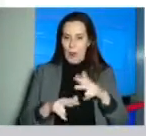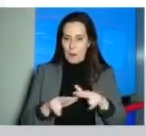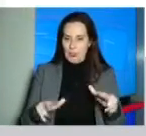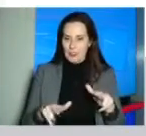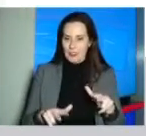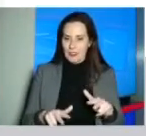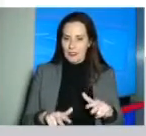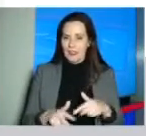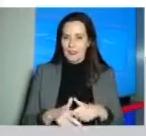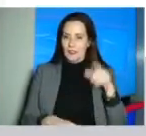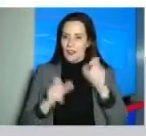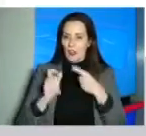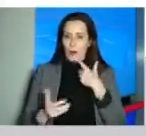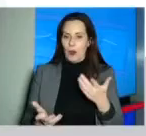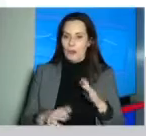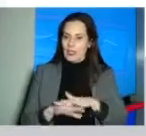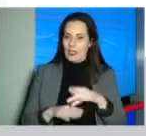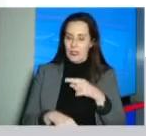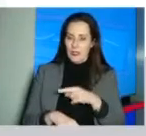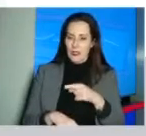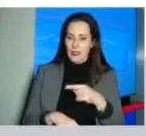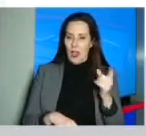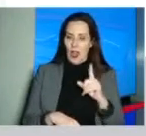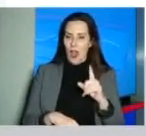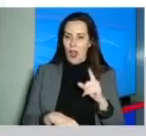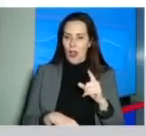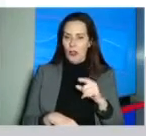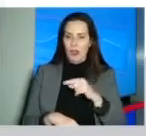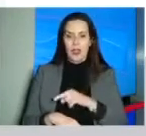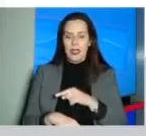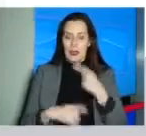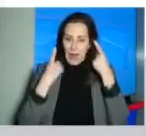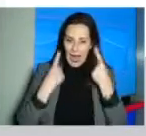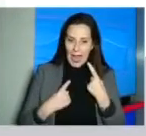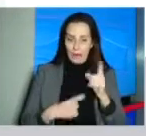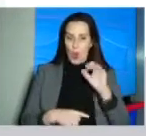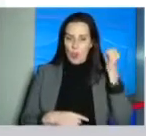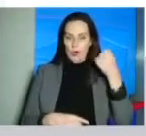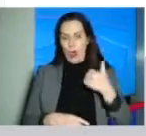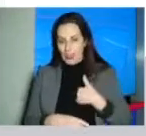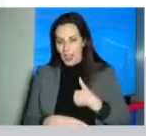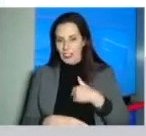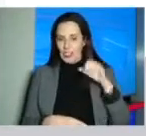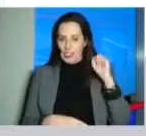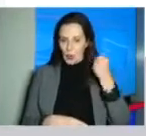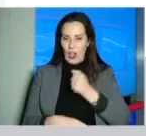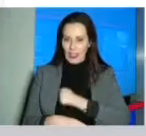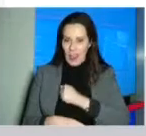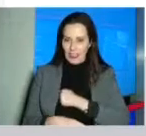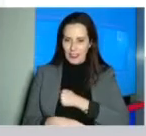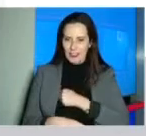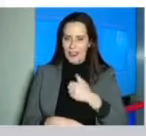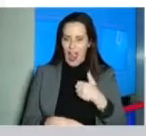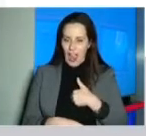מצבם, ואנשים אמרו שם, אבל סליחה, הם לא עמדות שלנו, הם חרדים לא ציונים, אנחנו הציונות הדתית,